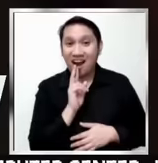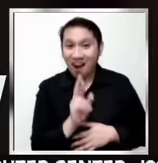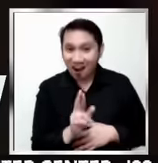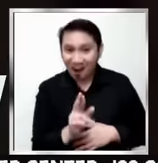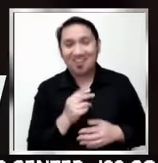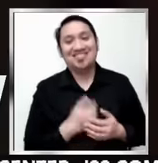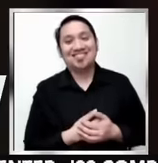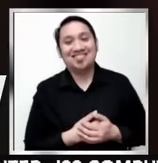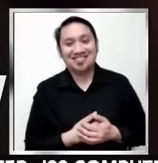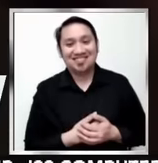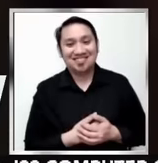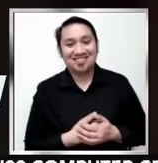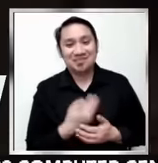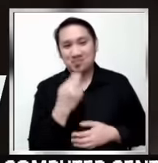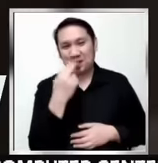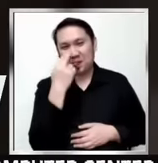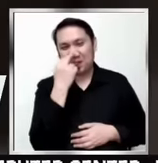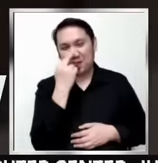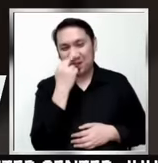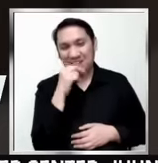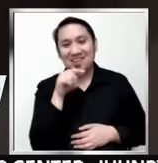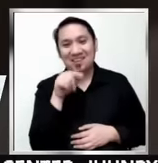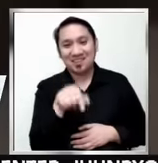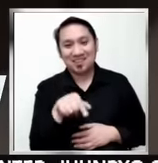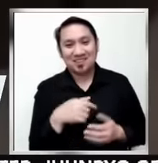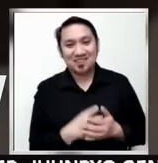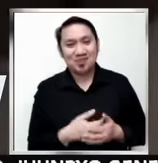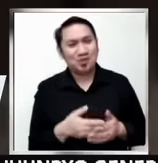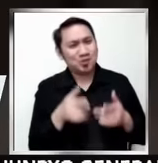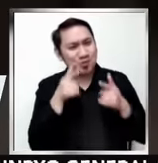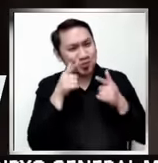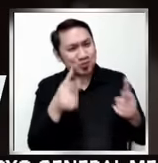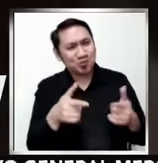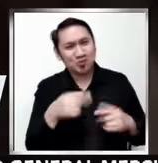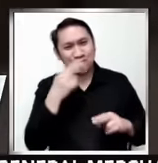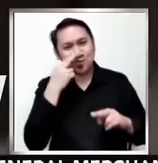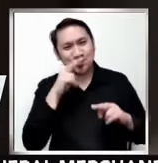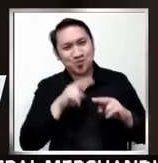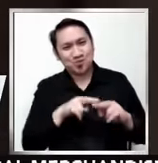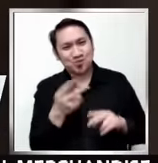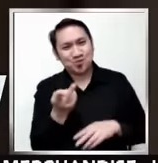are... Biro pa nga ng ilan, papasang comic duo ang 4D tandem.